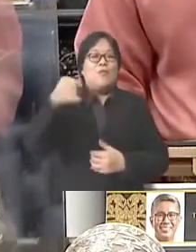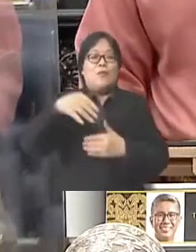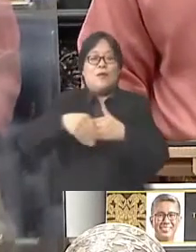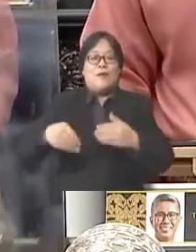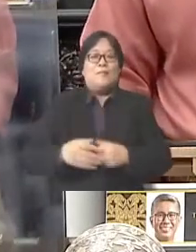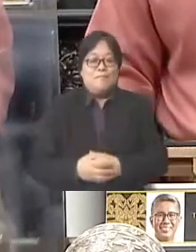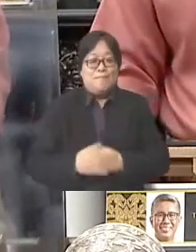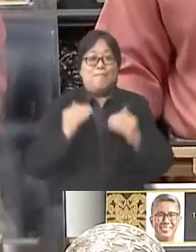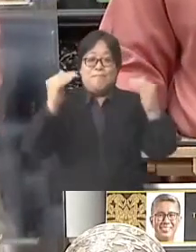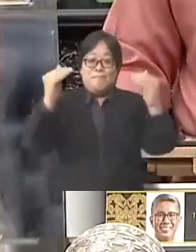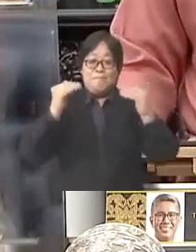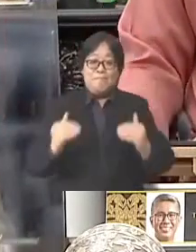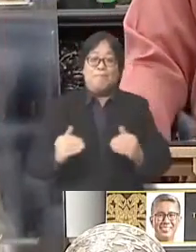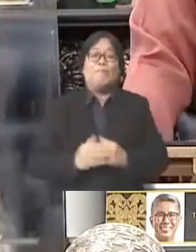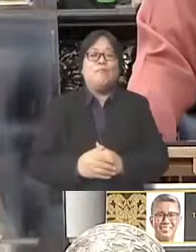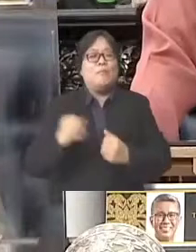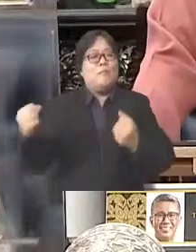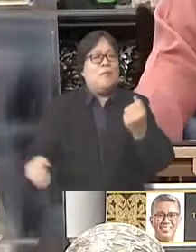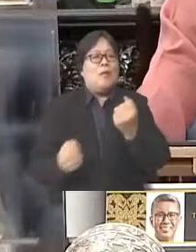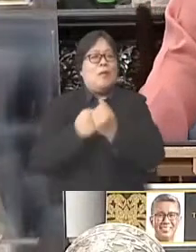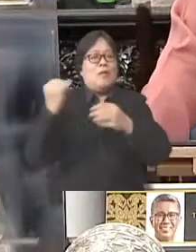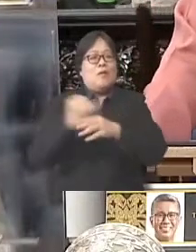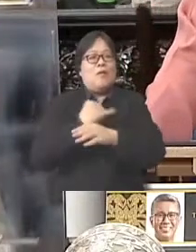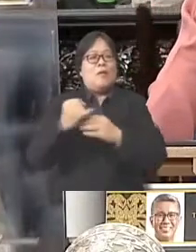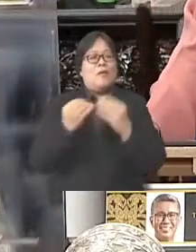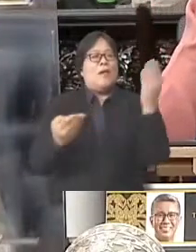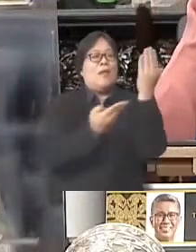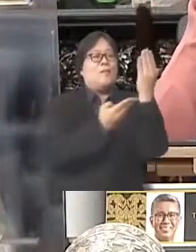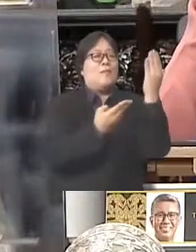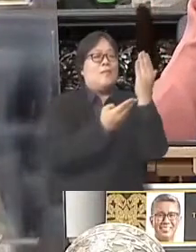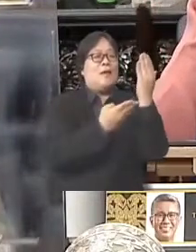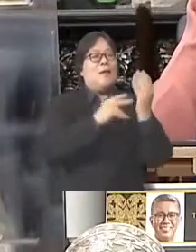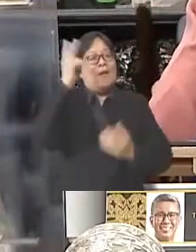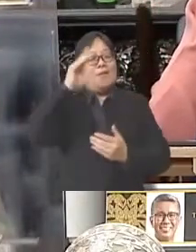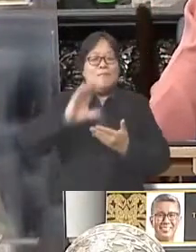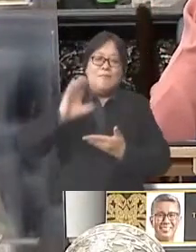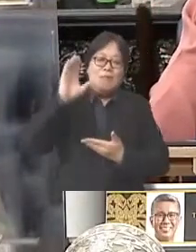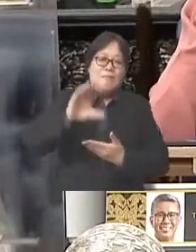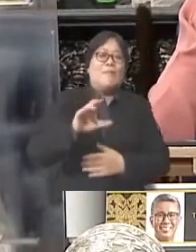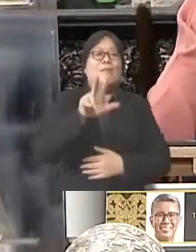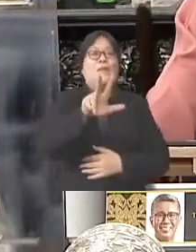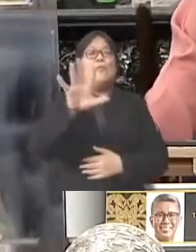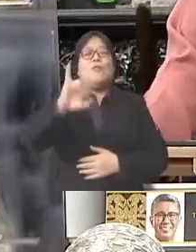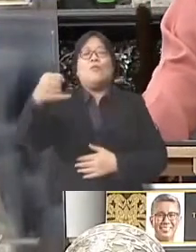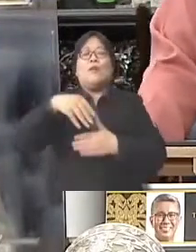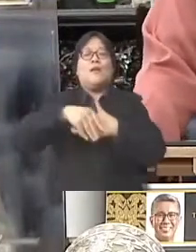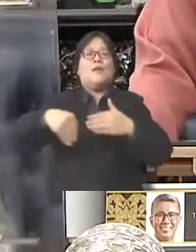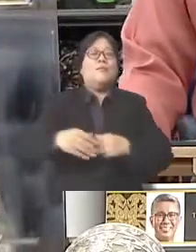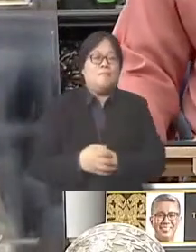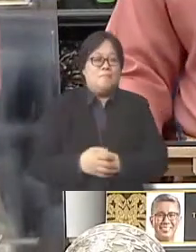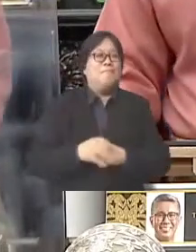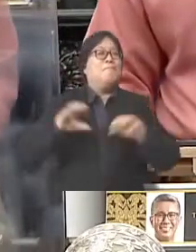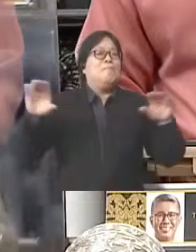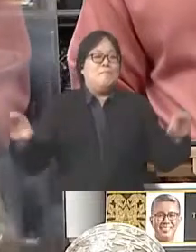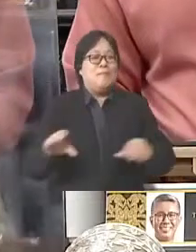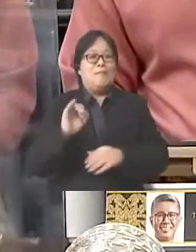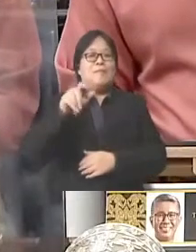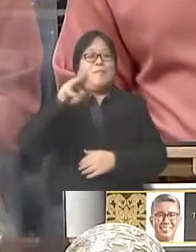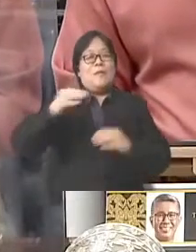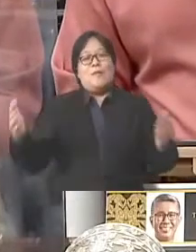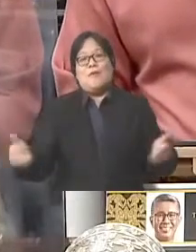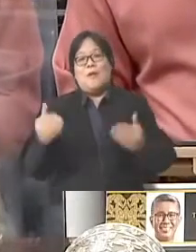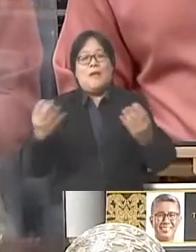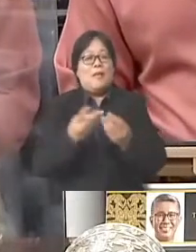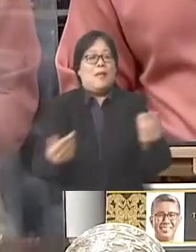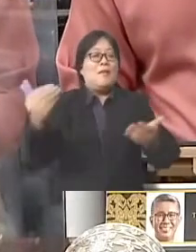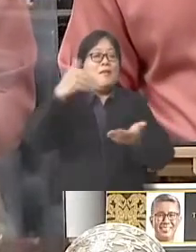juta Ringgit selanjutnya bagi menyokong industri kelapa sawit kerajaan membutuhkan 35000000 Ringgit bagi melaksanakan skim